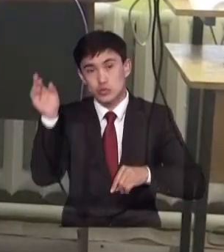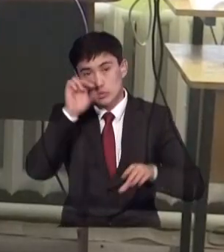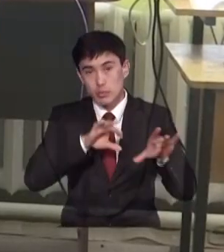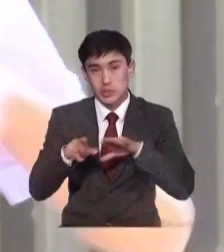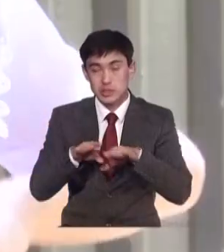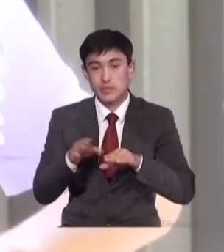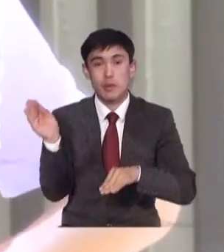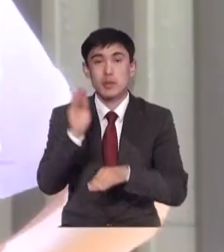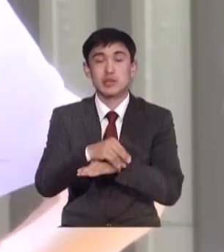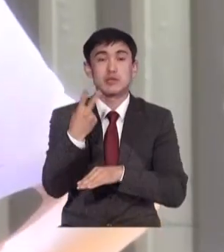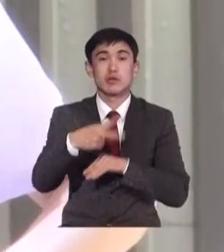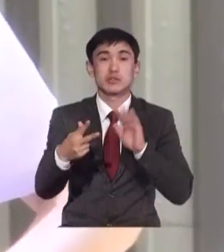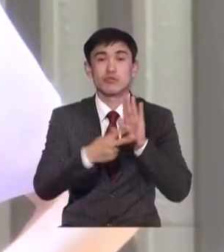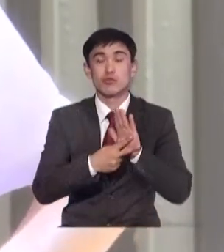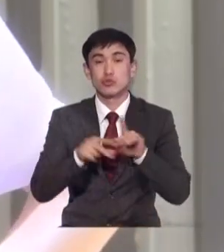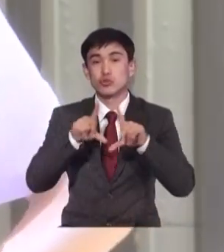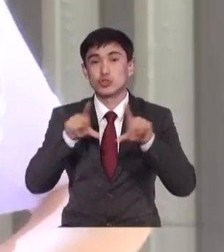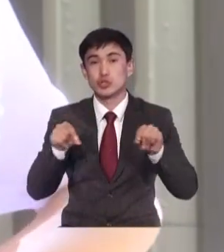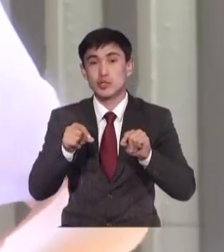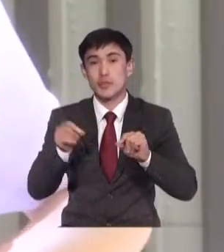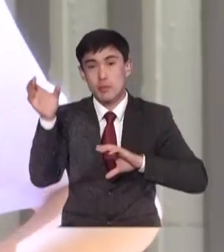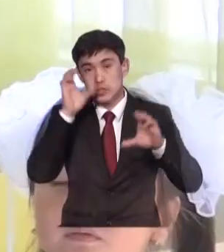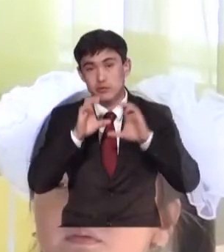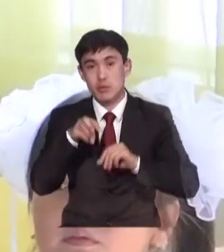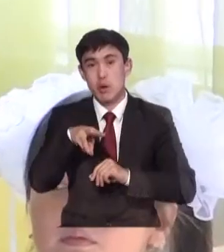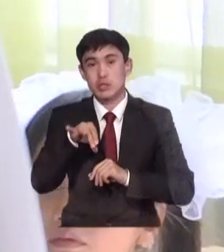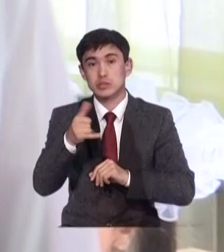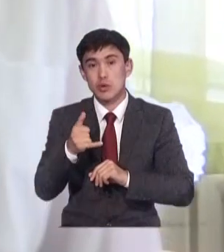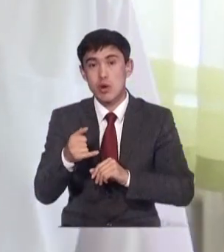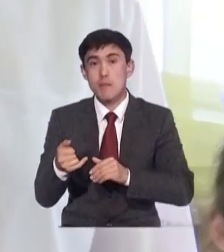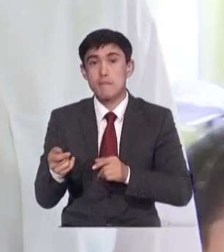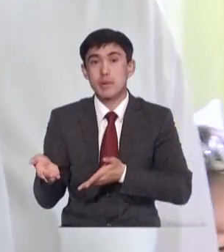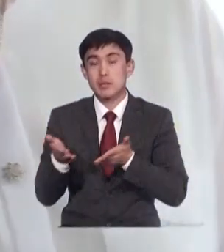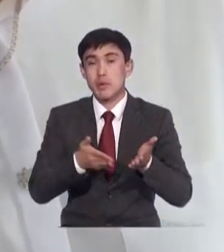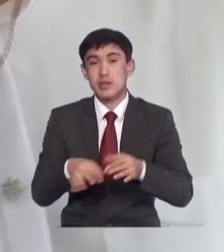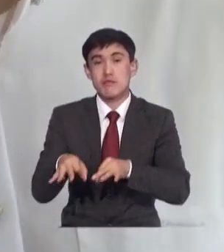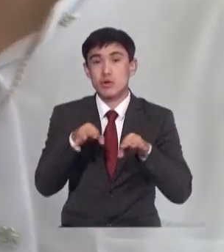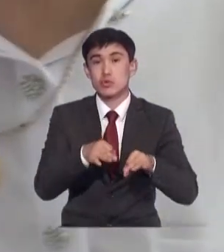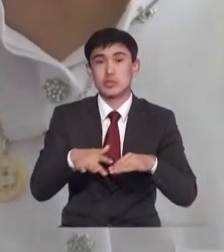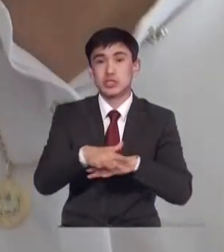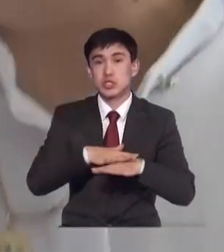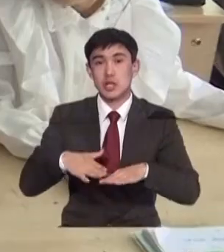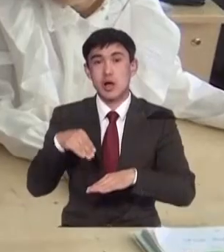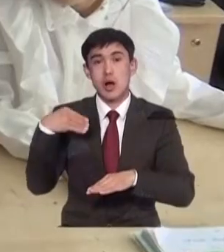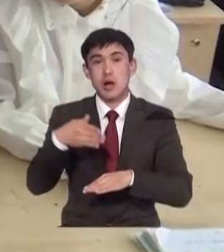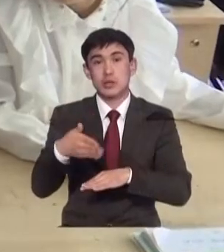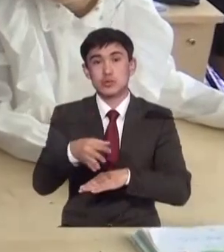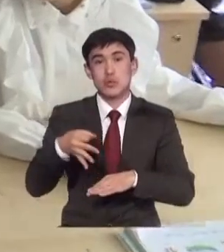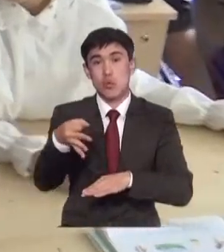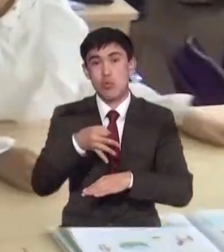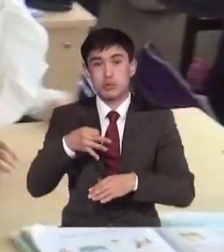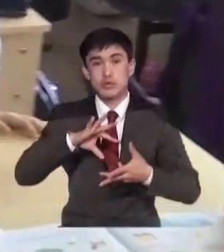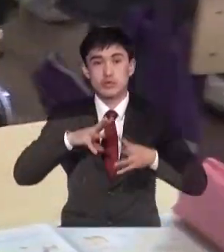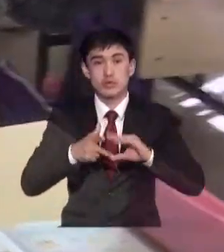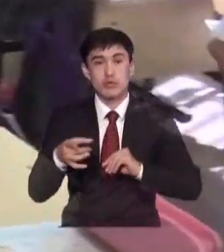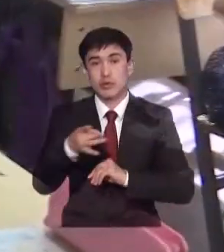процесса. Дополнительно 28 учреждений образования Мангыстау принимают эвакуированных жителей из Атырауской области.